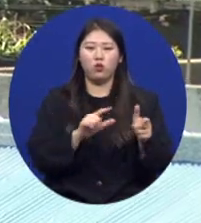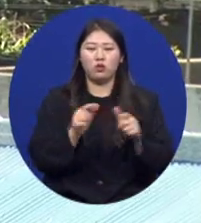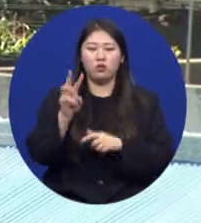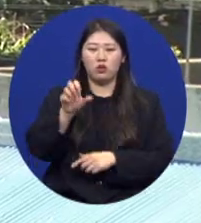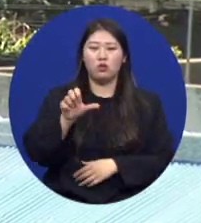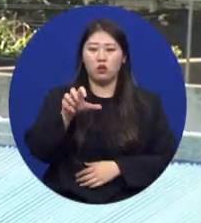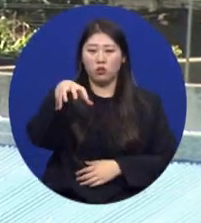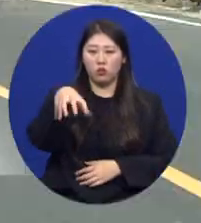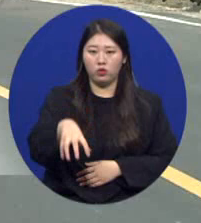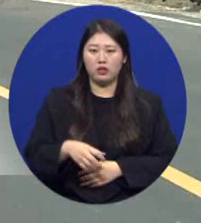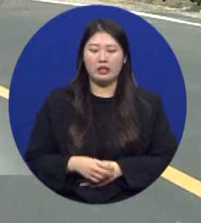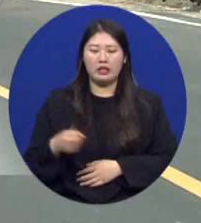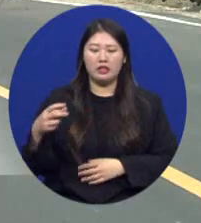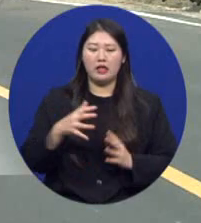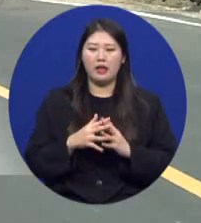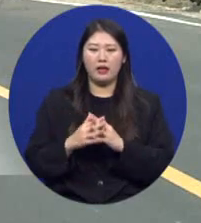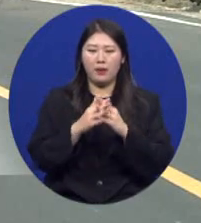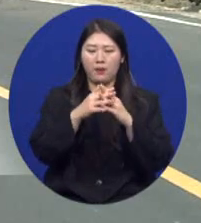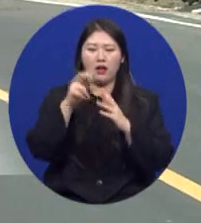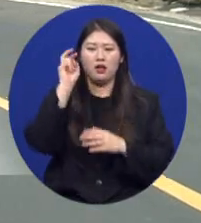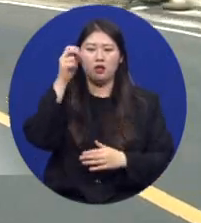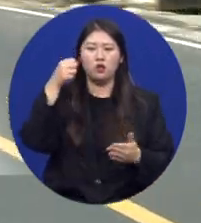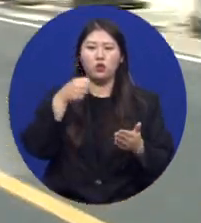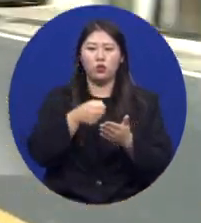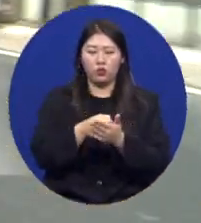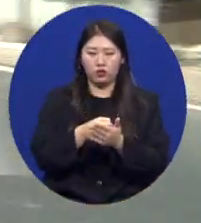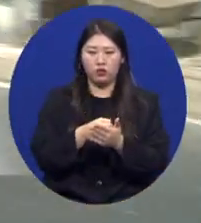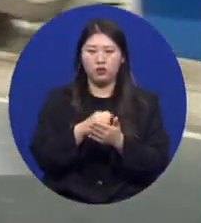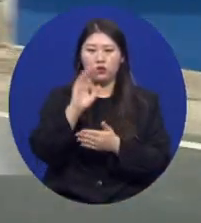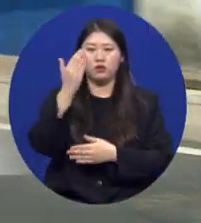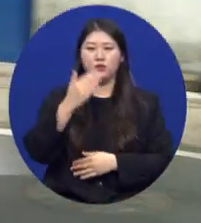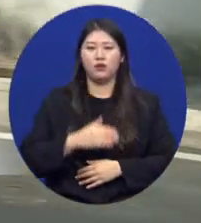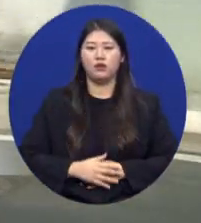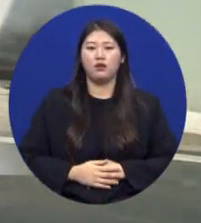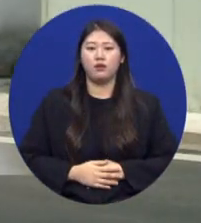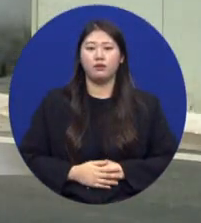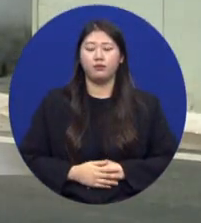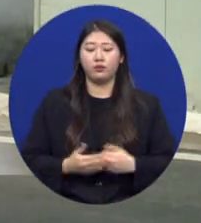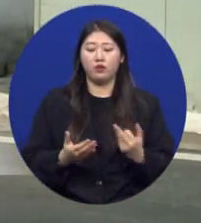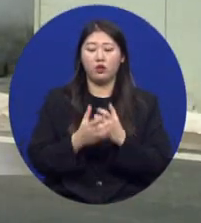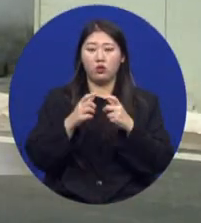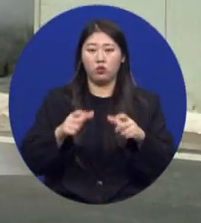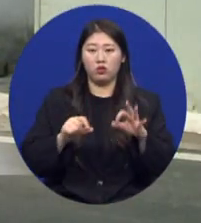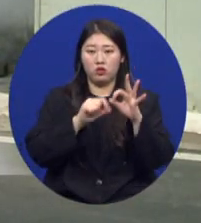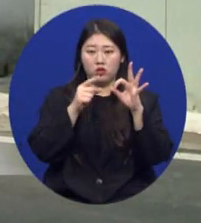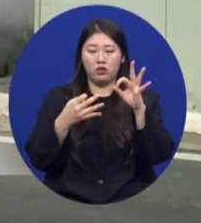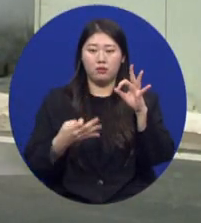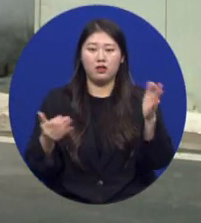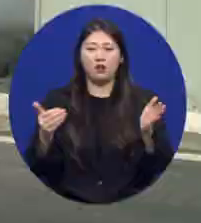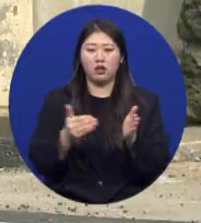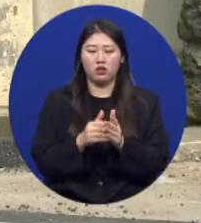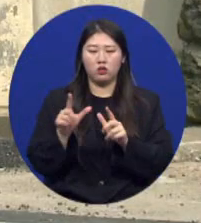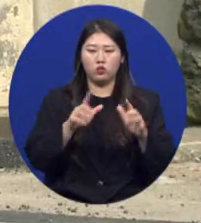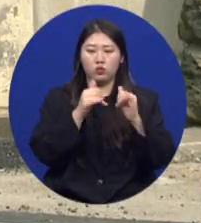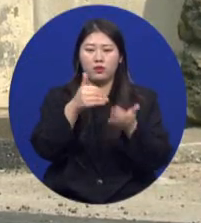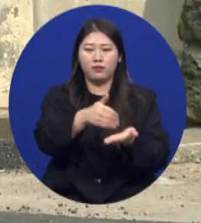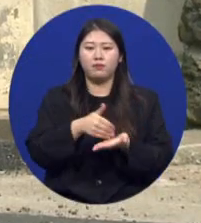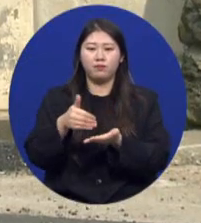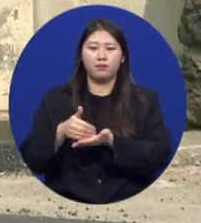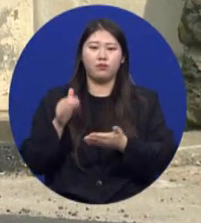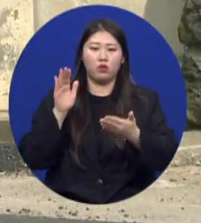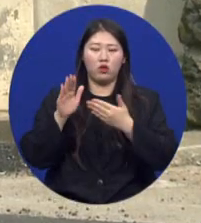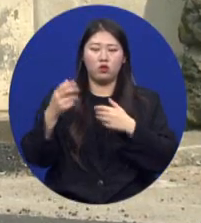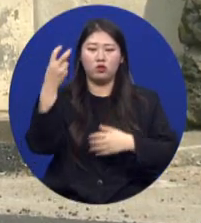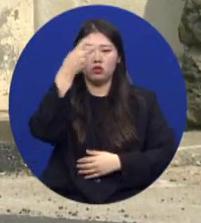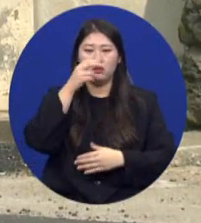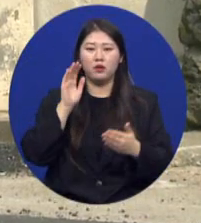35곳은 재개발 정비 예정 구역으로 선정됐습니다. 제주도는 다음 달 14일까지 주민 의견을 수렴한 뒤 심의